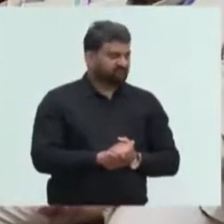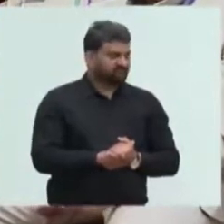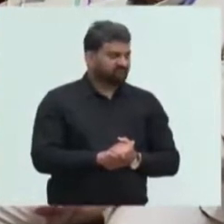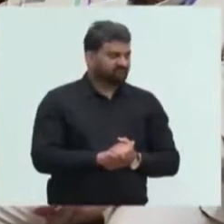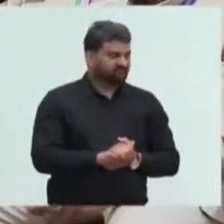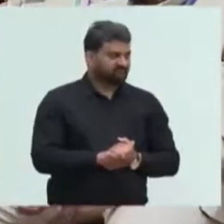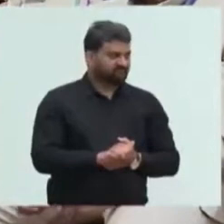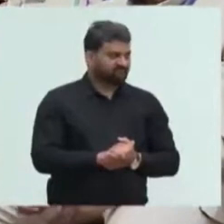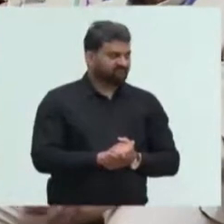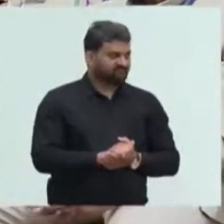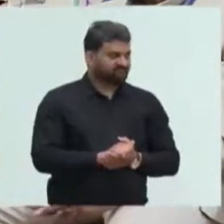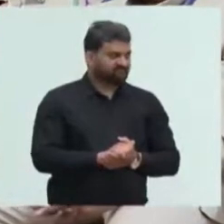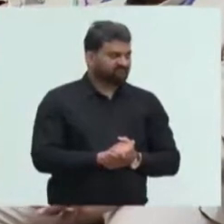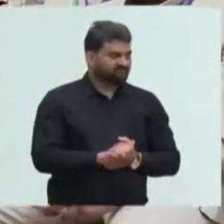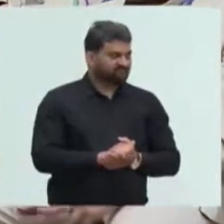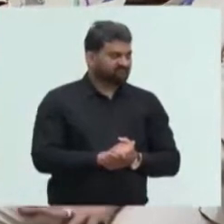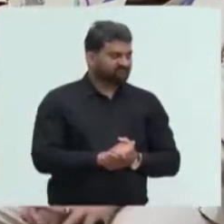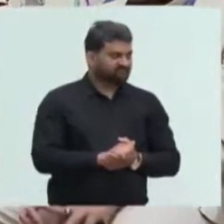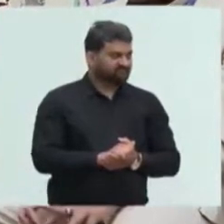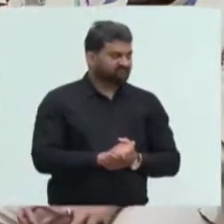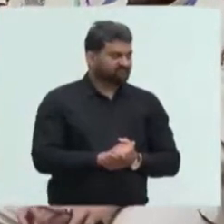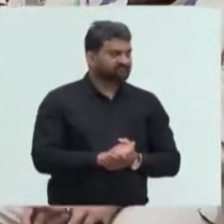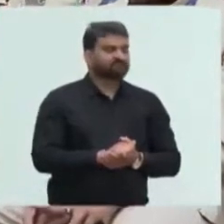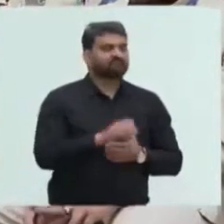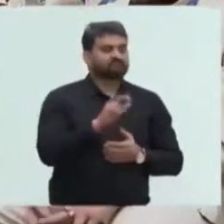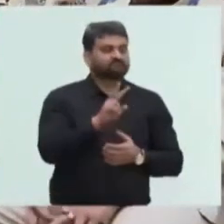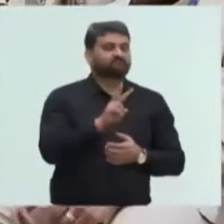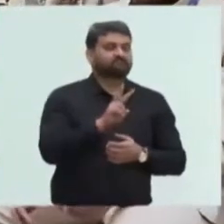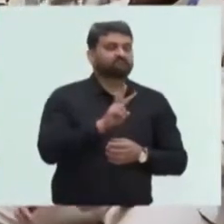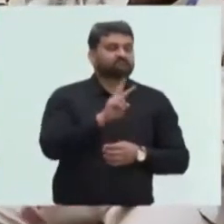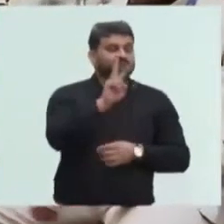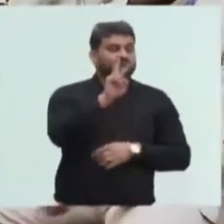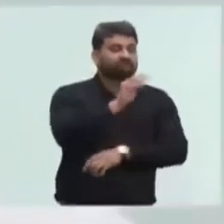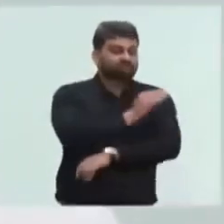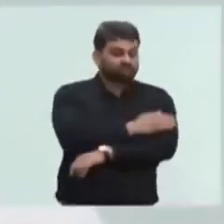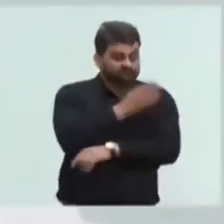टक्कर दे रही हैं और जितना है उस साधु पेज के साथ व्याघ्र